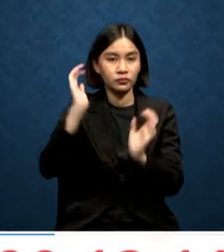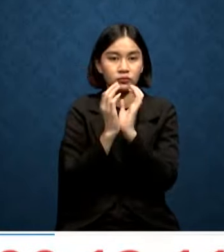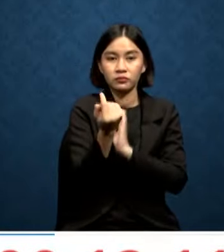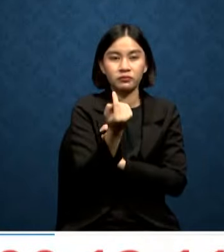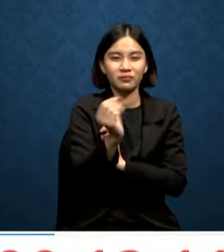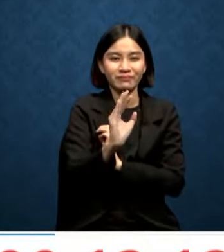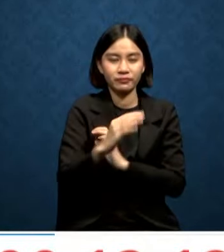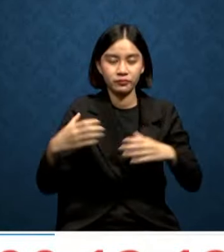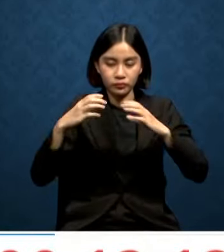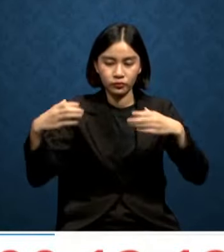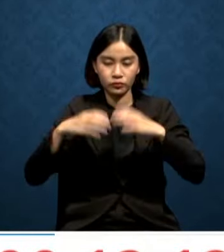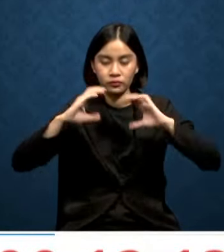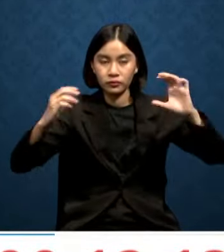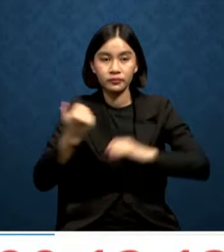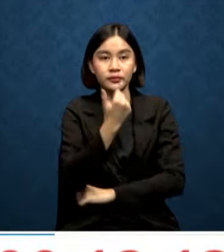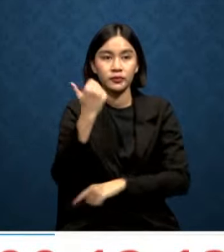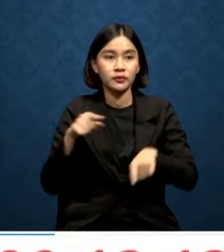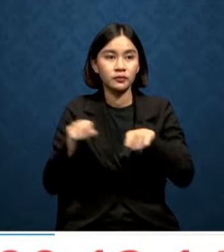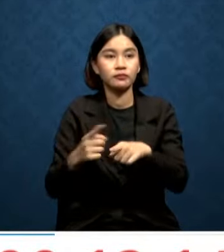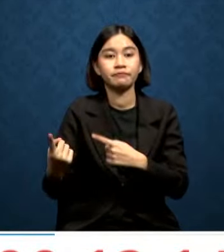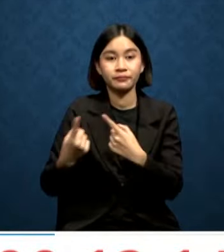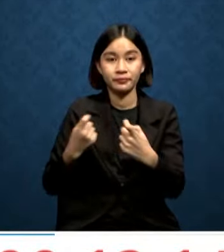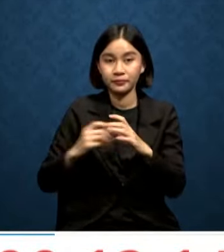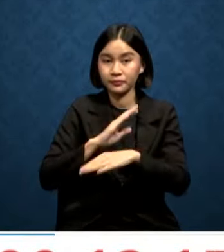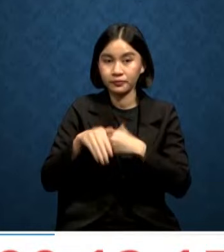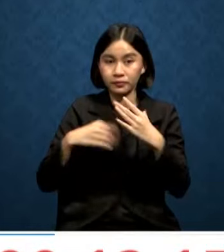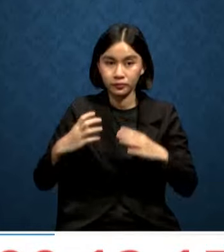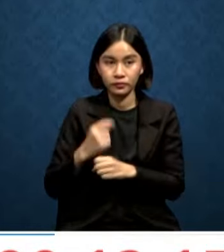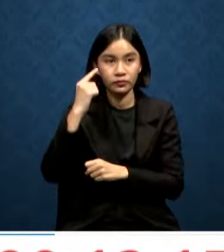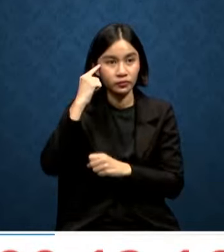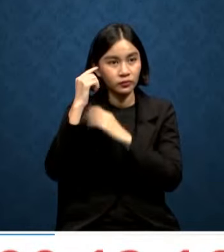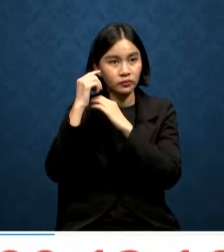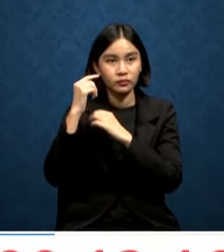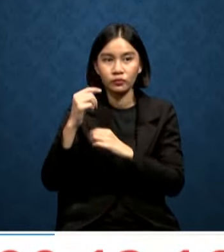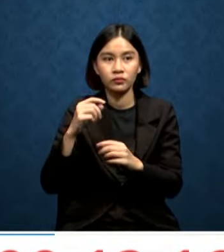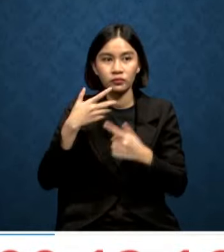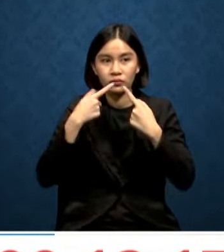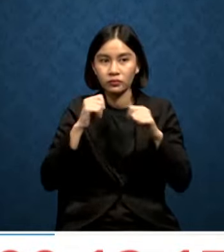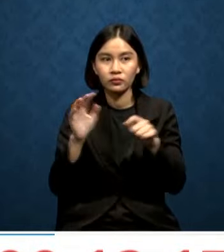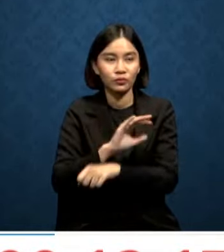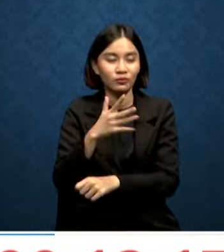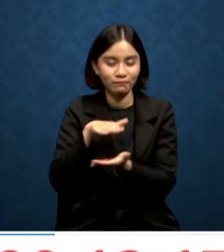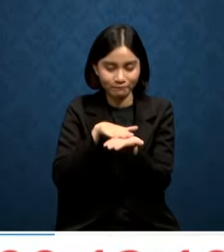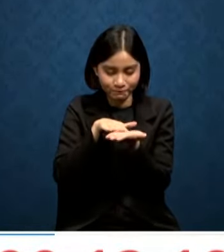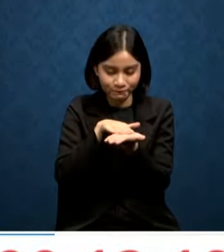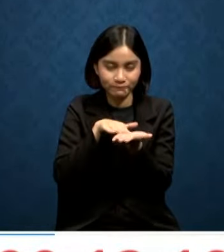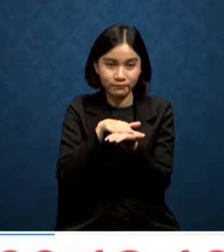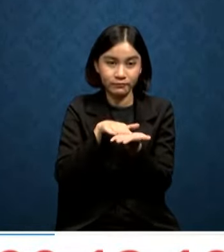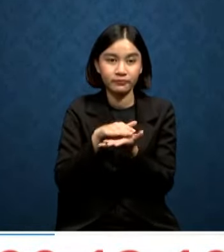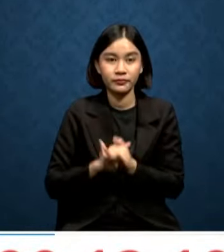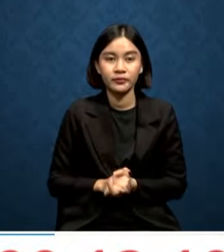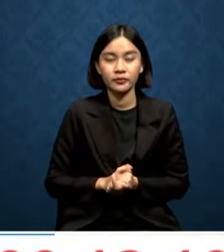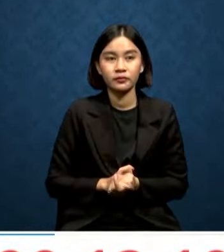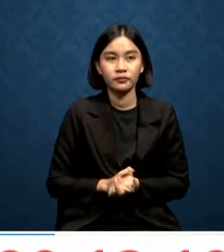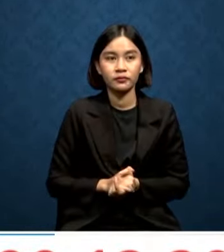ประเภทนะครับก็เป็นคำถามโดยรวมนะครับแล้วก็คาดว่าตอบไม่หมดด้วยนะครับต้องขอกราบขอพระทานอภัยกับทุกท่านนะครับเพราะว่